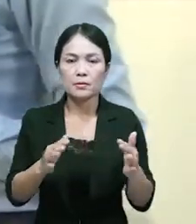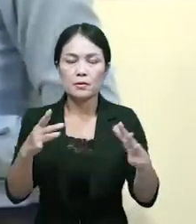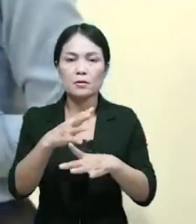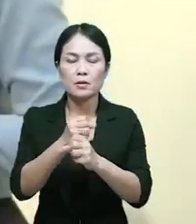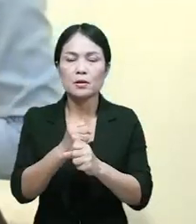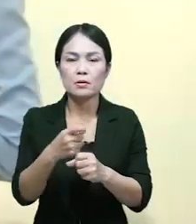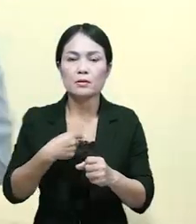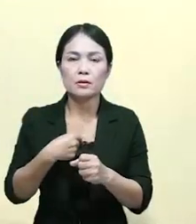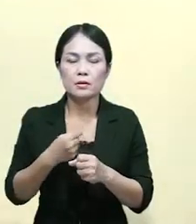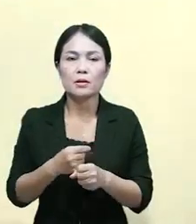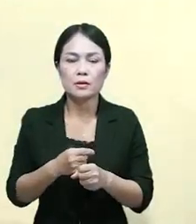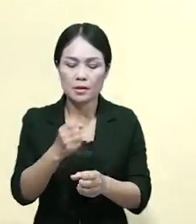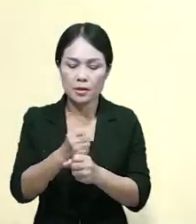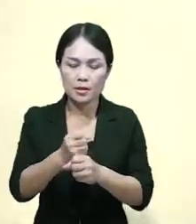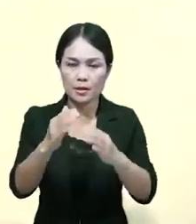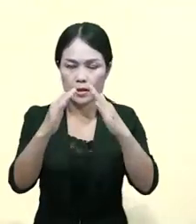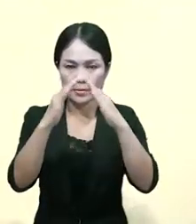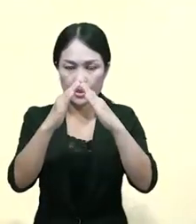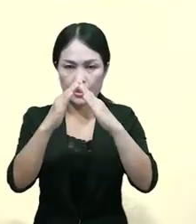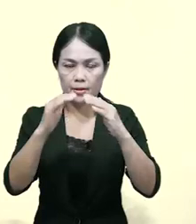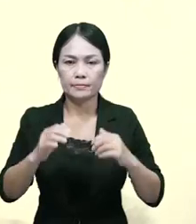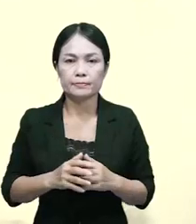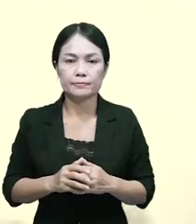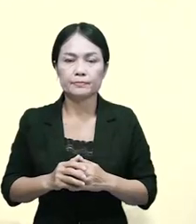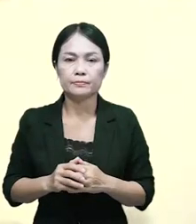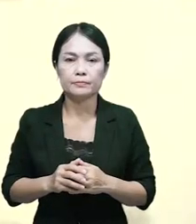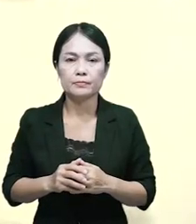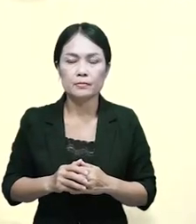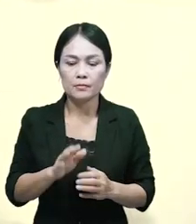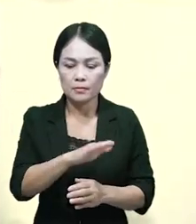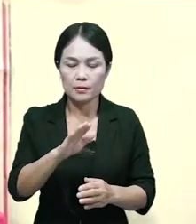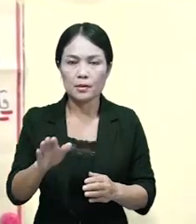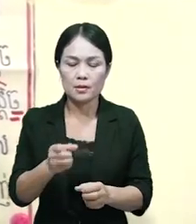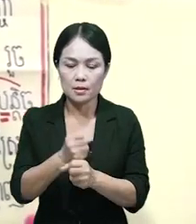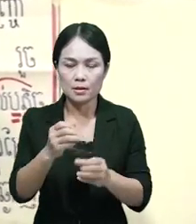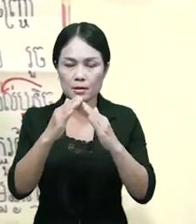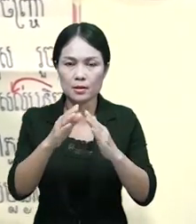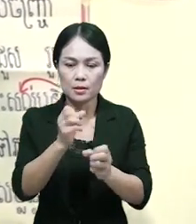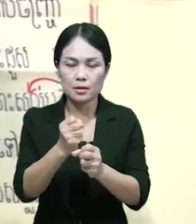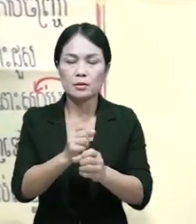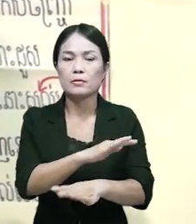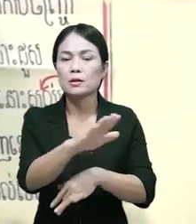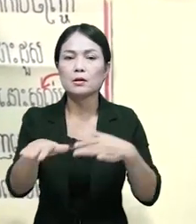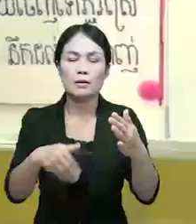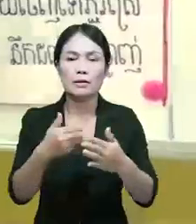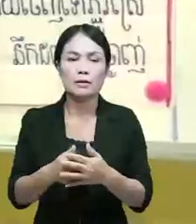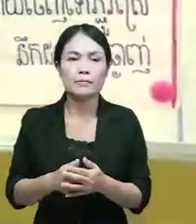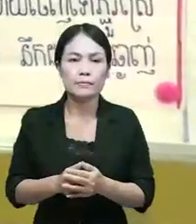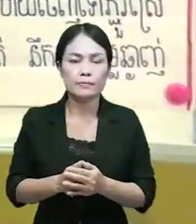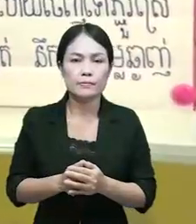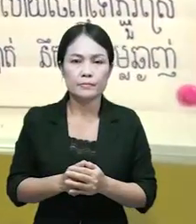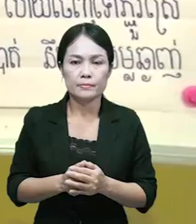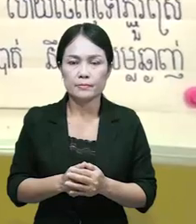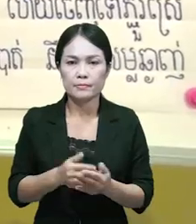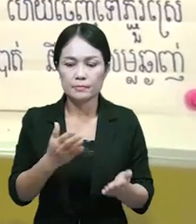នកគ្រូជូនកូនកិច្ចការផ្ទះសូមកូនយកឯកការផ្ទះទៅធ្វើទាំងអស់គ្នាណាកូនហើយ